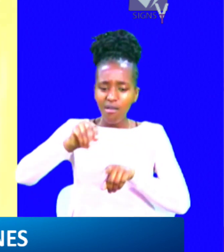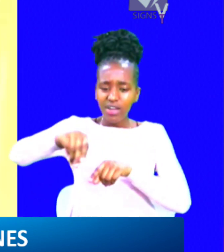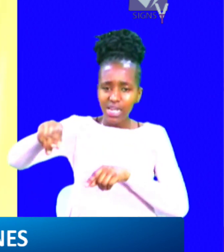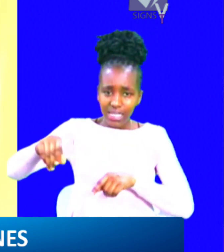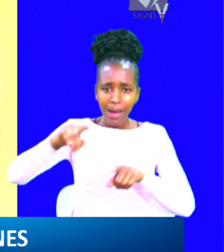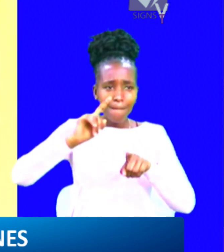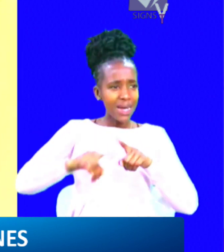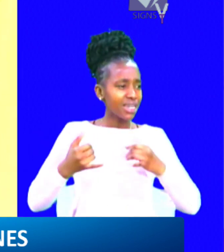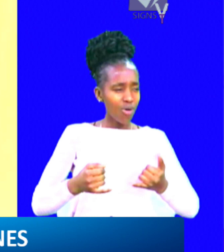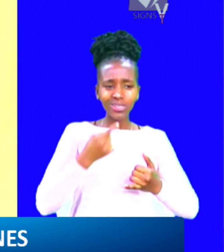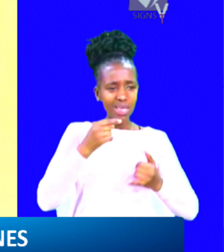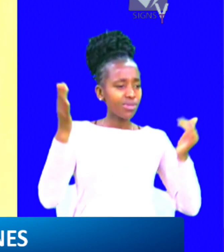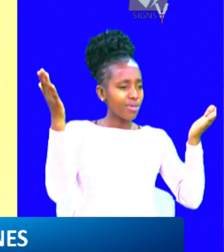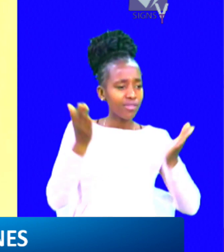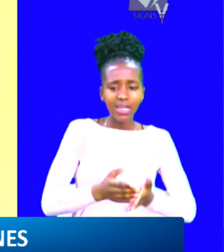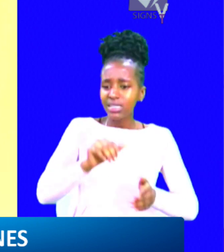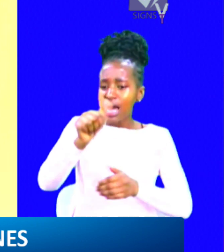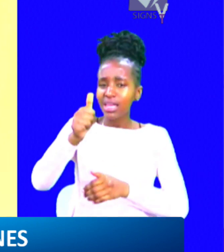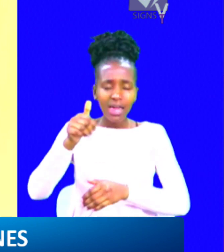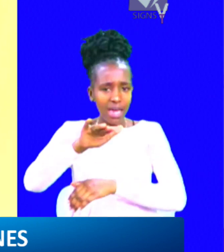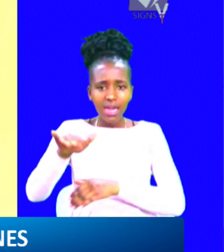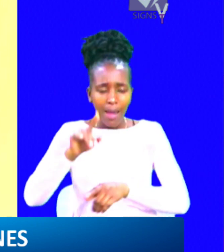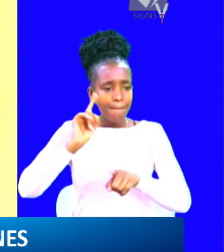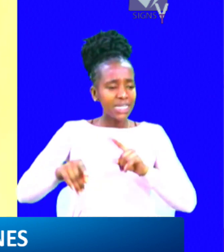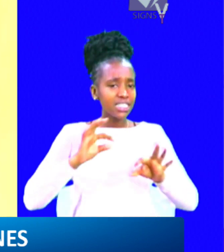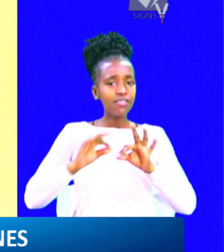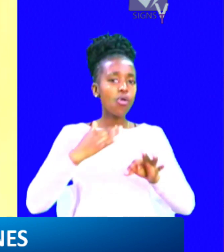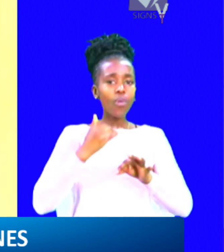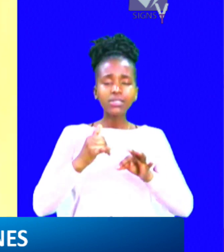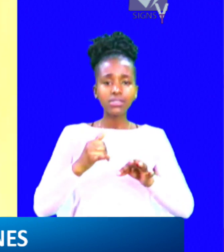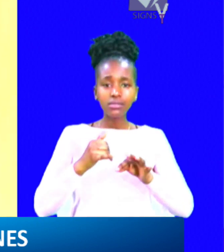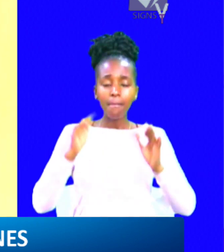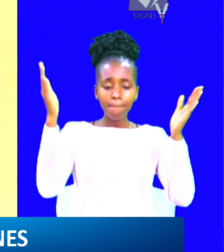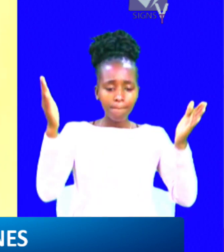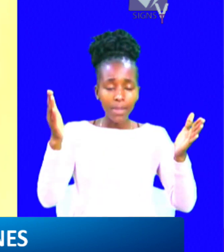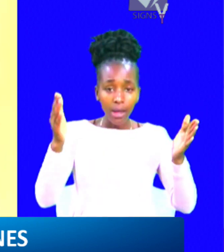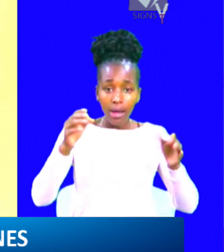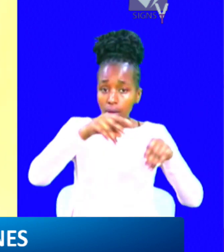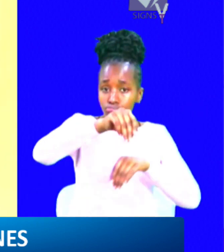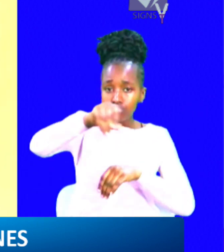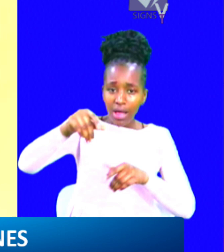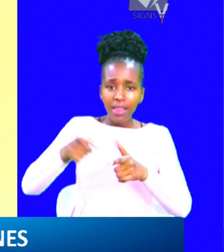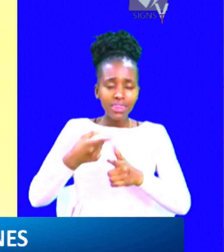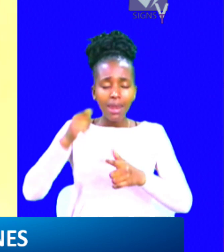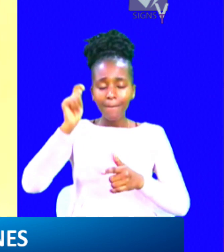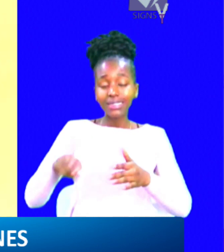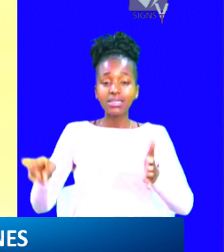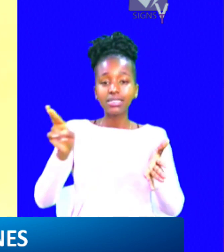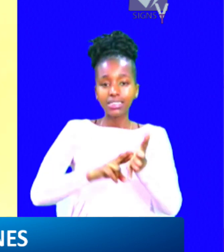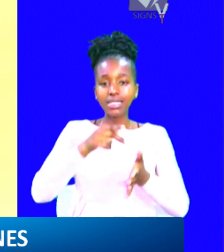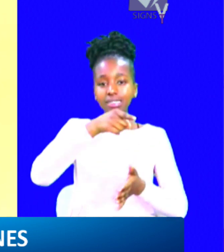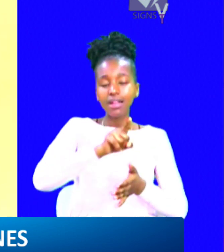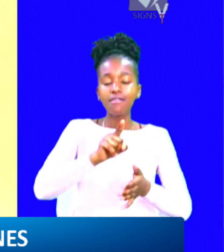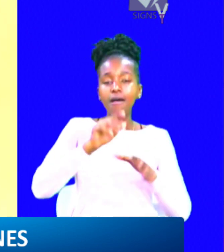ajui hii bolea ndio upewe, lazima ukuwe registered as a farmer, si ndio? Sasa siku ya